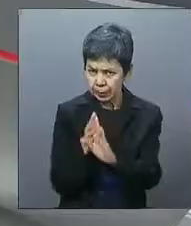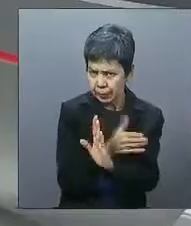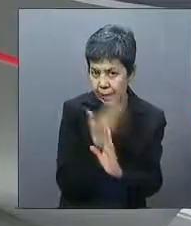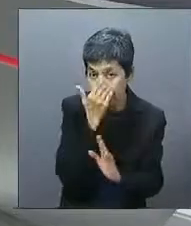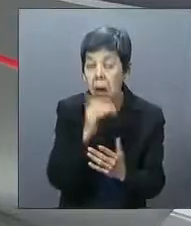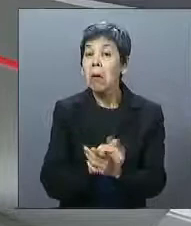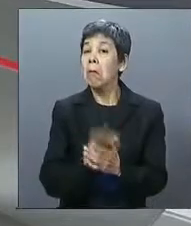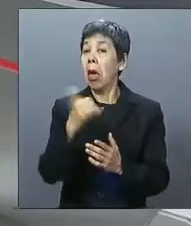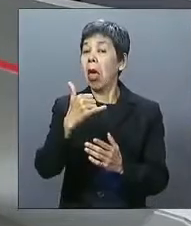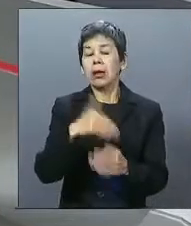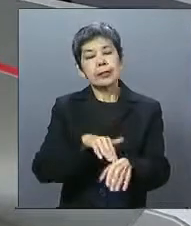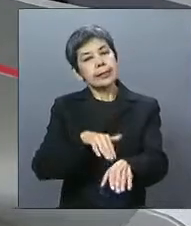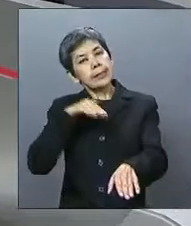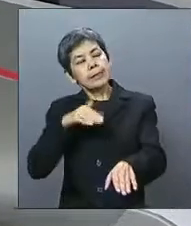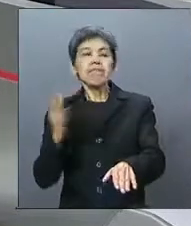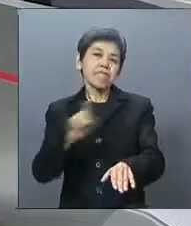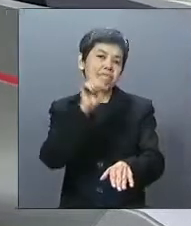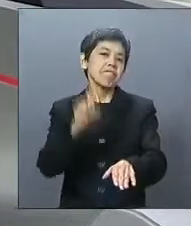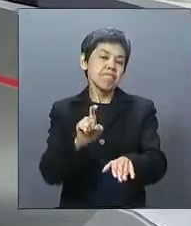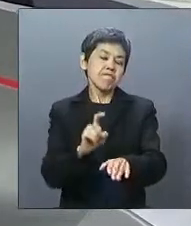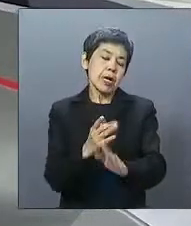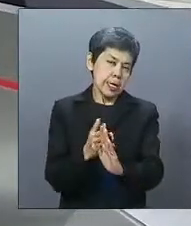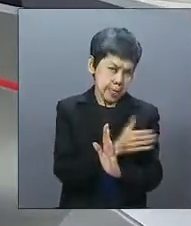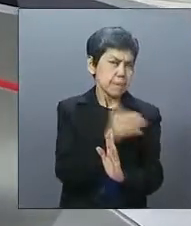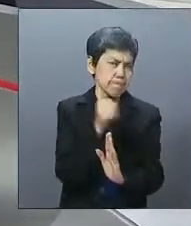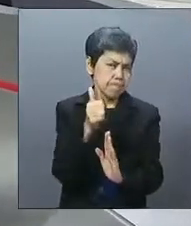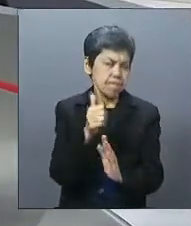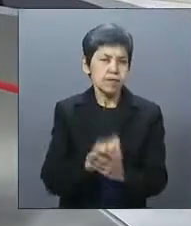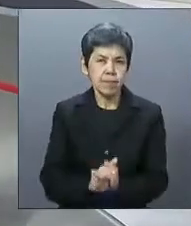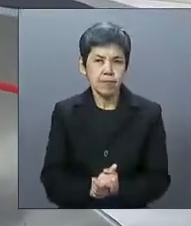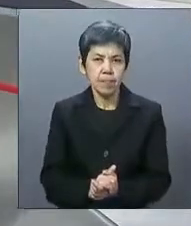อาจจะเจอกับปัญหาการจราจรที่ติดขัดครับคุณพึ่งนภาคุณจิรชาตาครับ